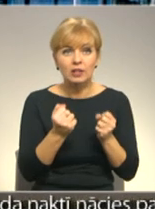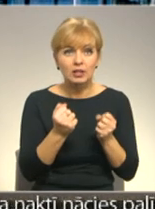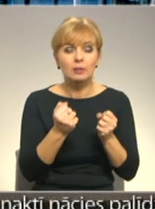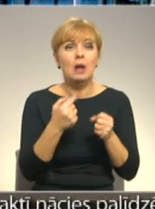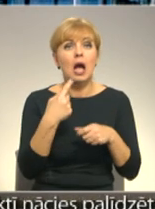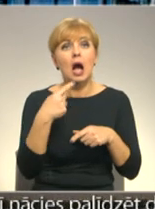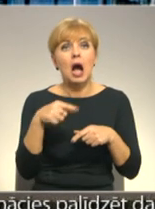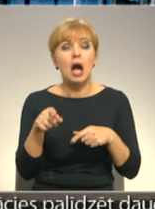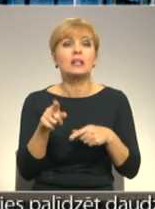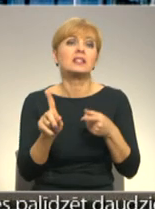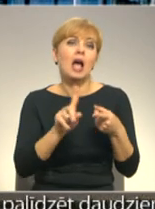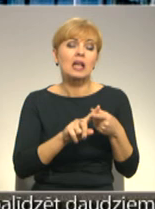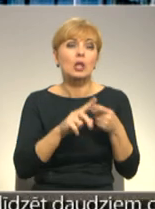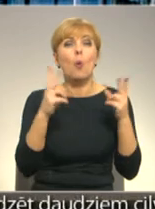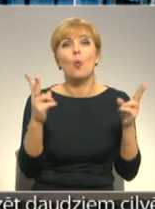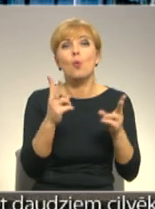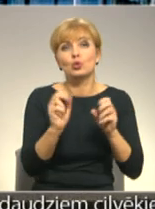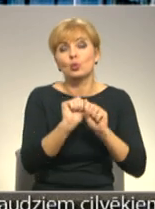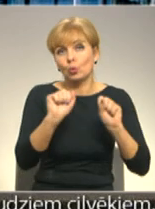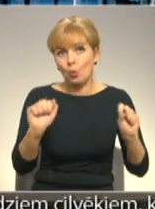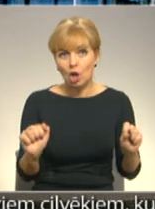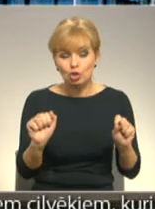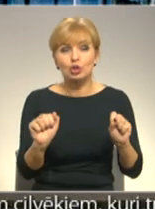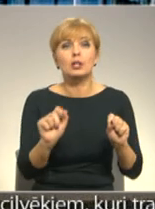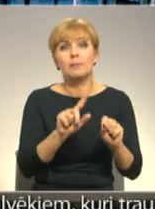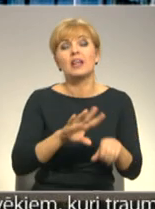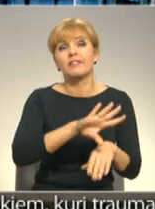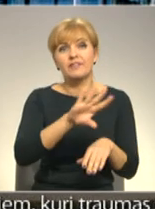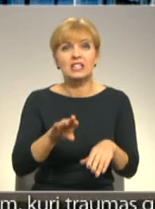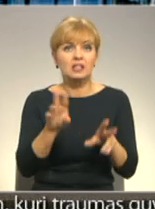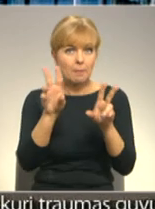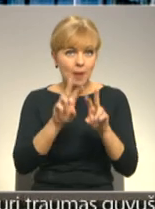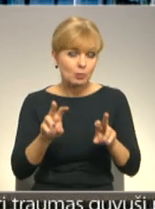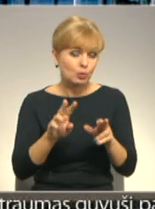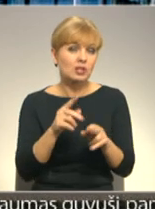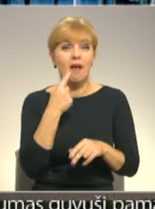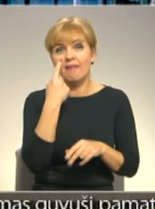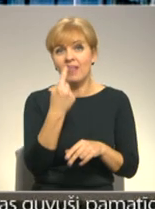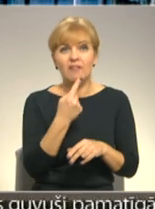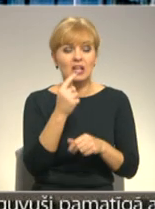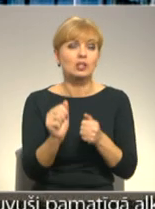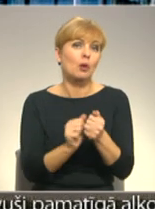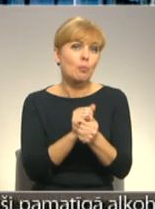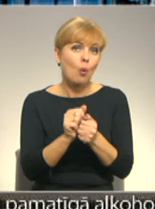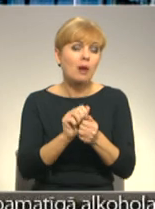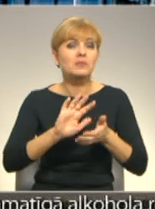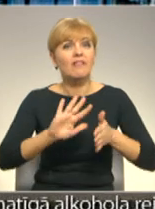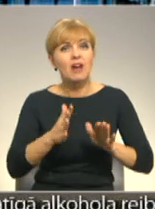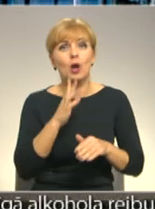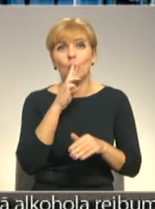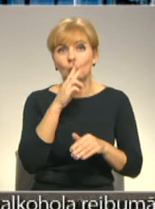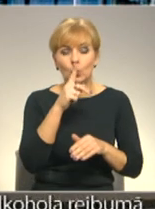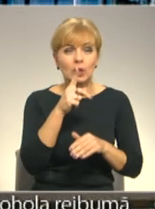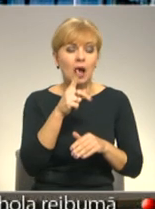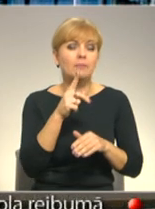sistēmas atbildes par uguns drošību. Viss ir pārbaudīts, un neviens bojājums vai kļūda kāda iekārtas